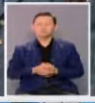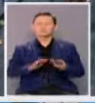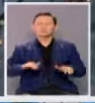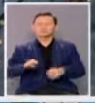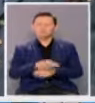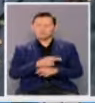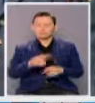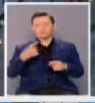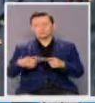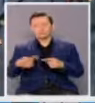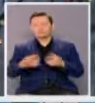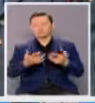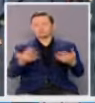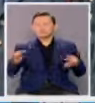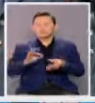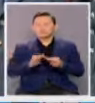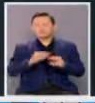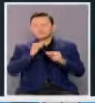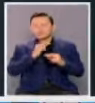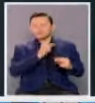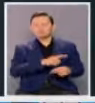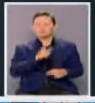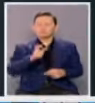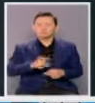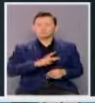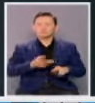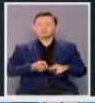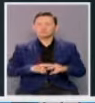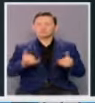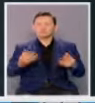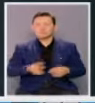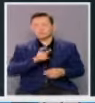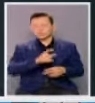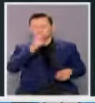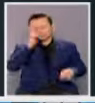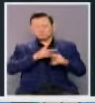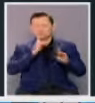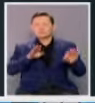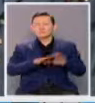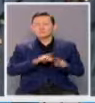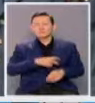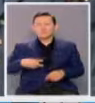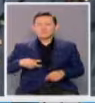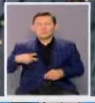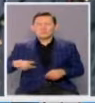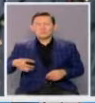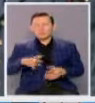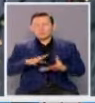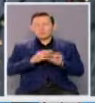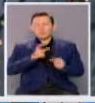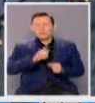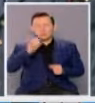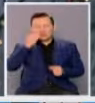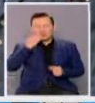тәрбиесіне, басқаға да жан жақты көңіл бөлген адам. Бүгінгі таңда ағамыздай үлкен ерлік көрсеткен,